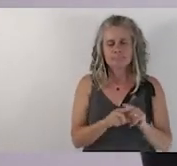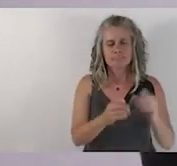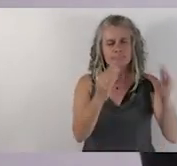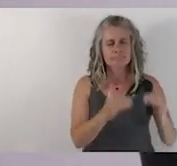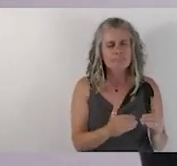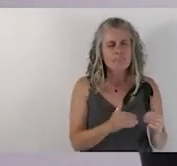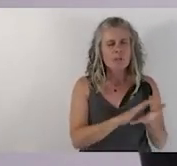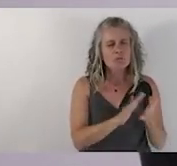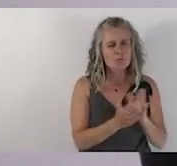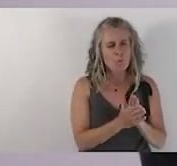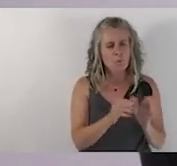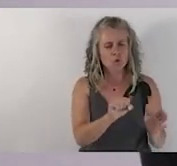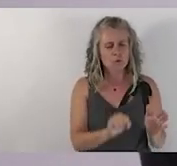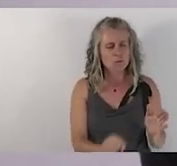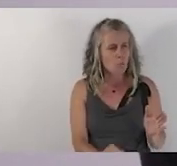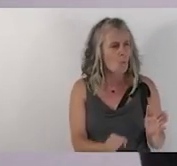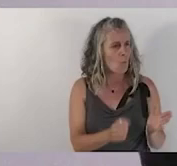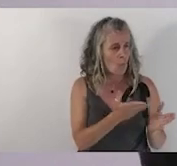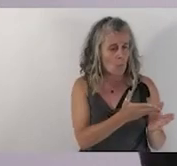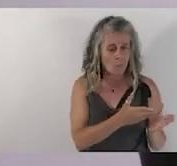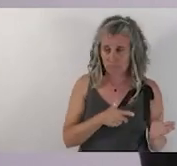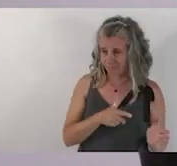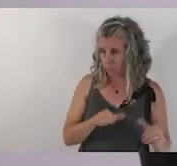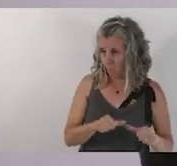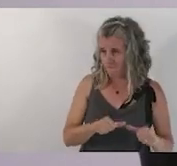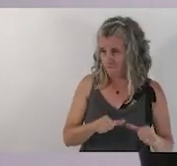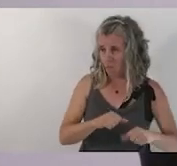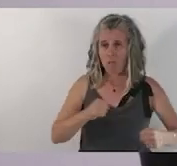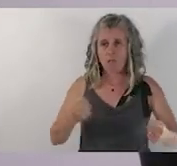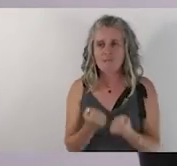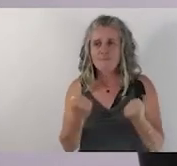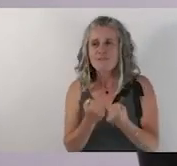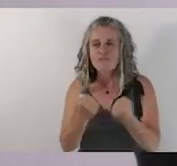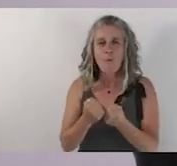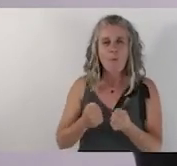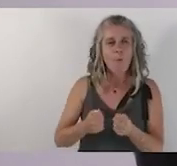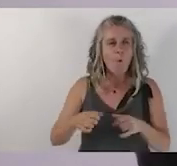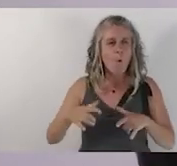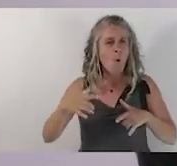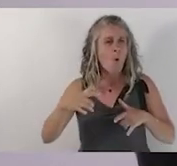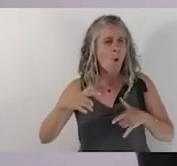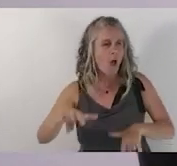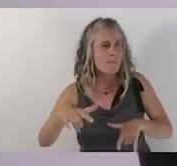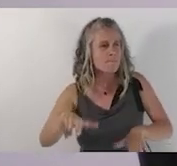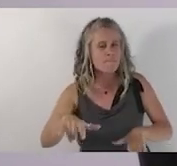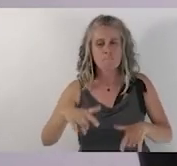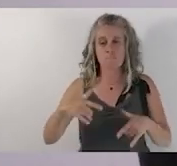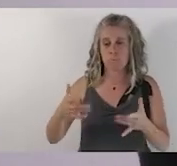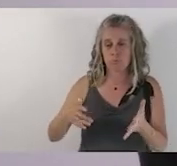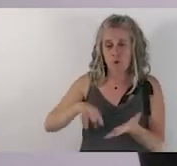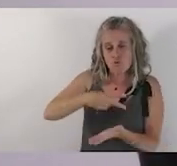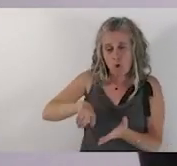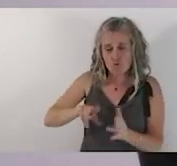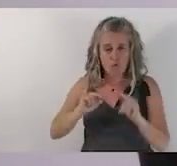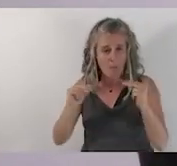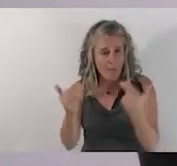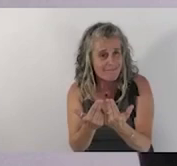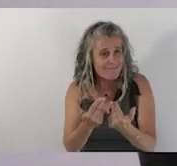aussi une animation autour du rap, de la danse urbaine, donc à la Halle Puget. Et